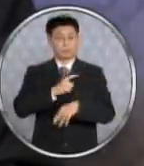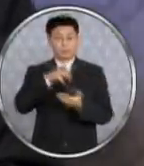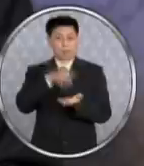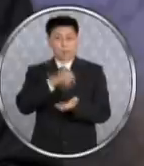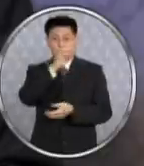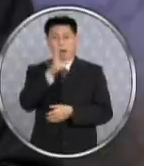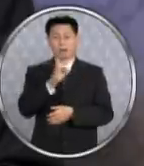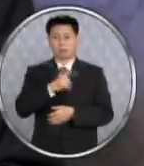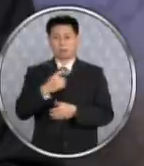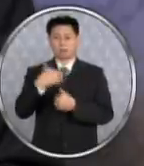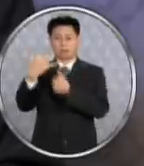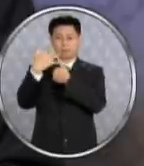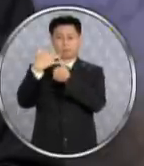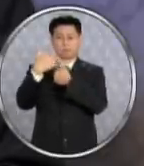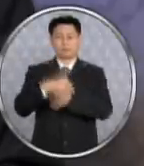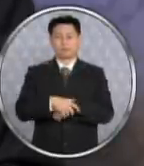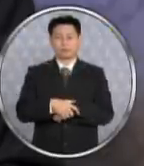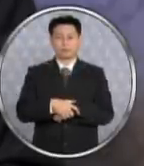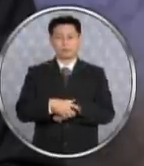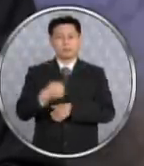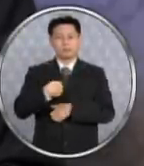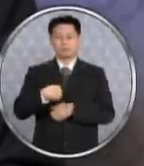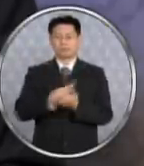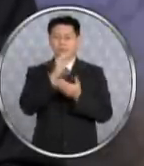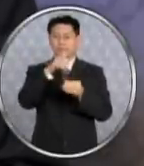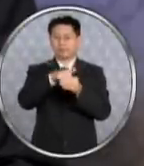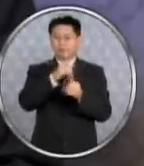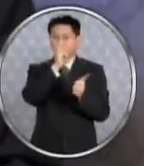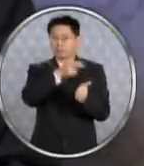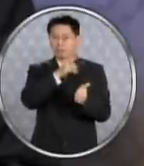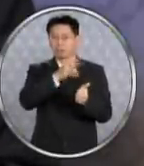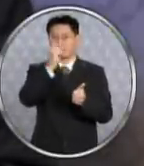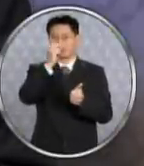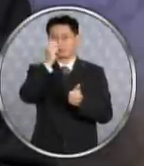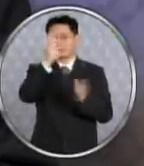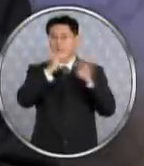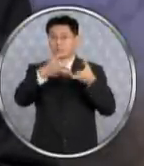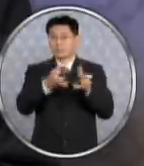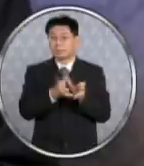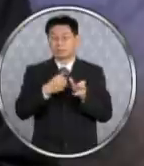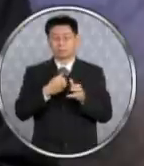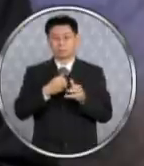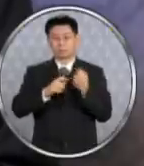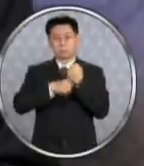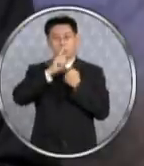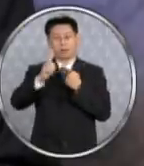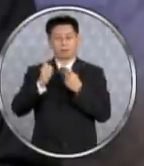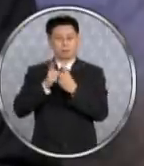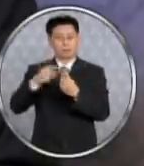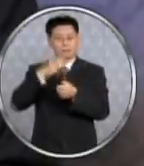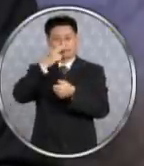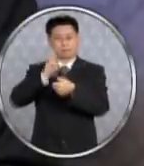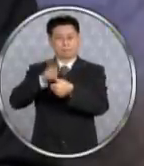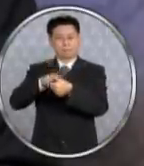下，严厉指控我为了选举指示特侦组侦办宇昌案，对他进行政治追